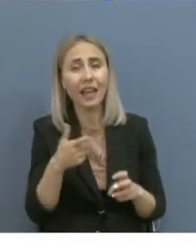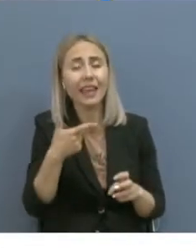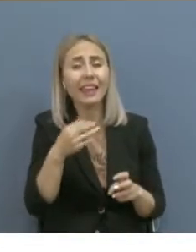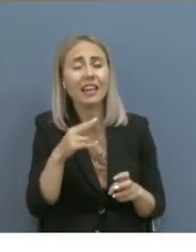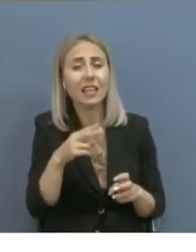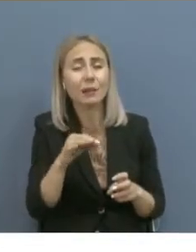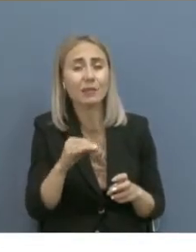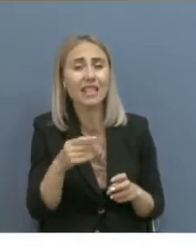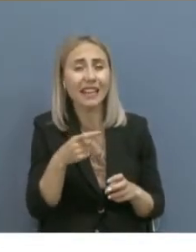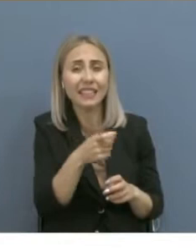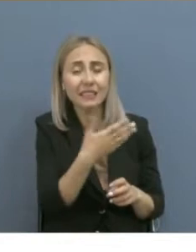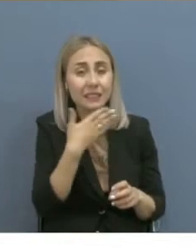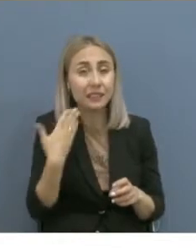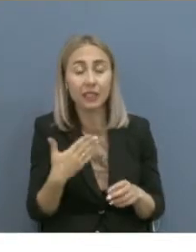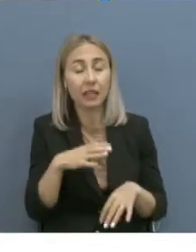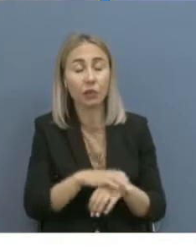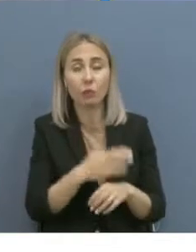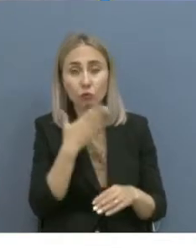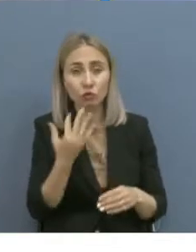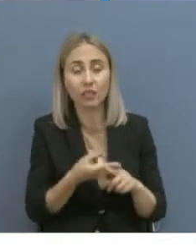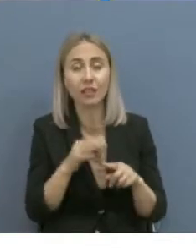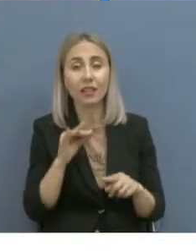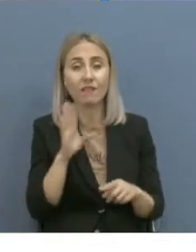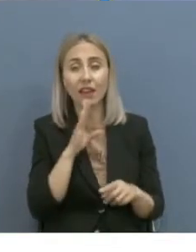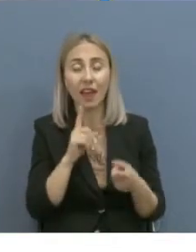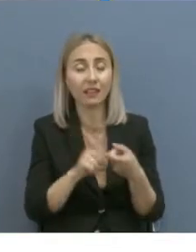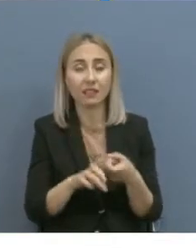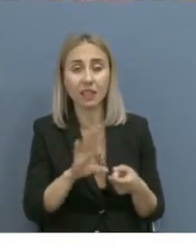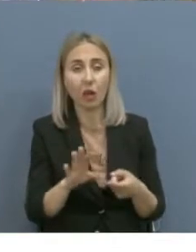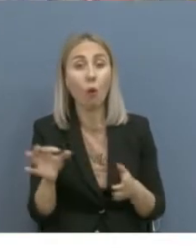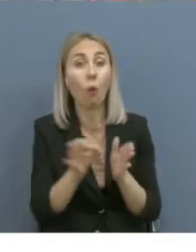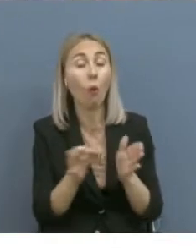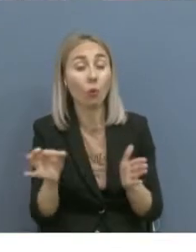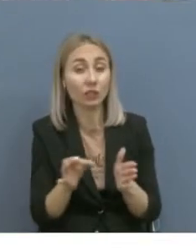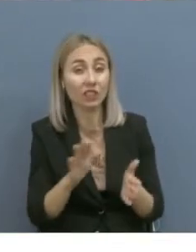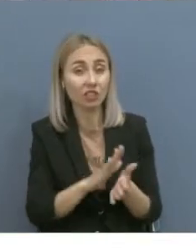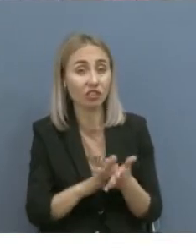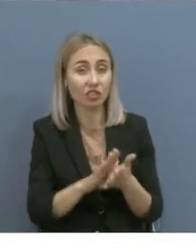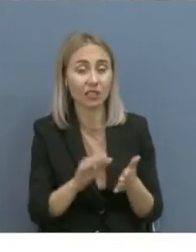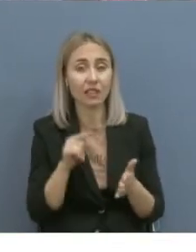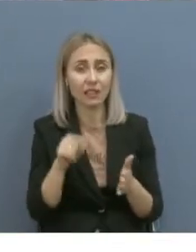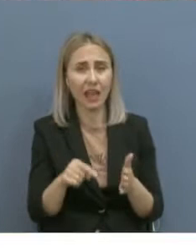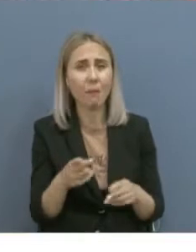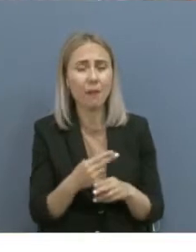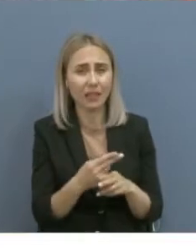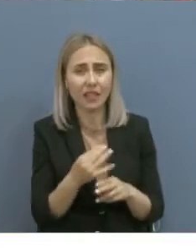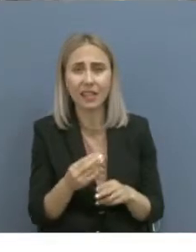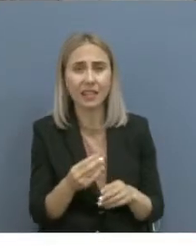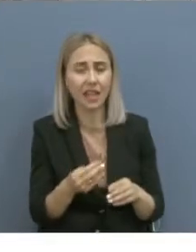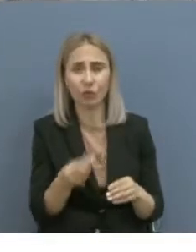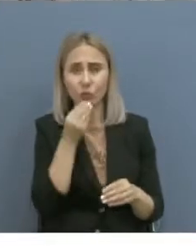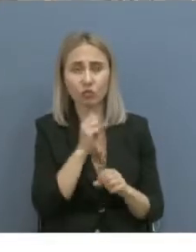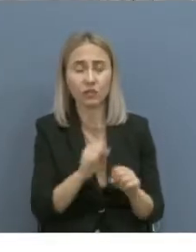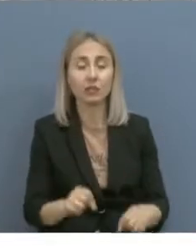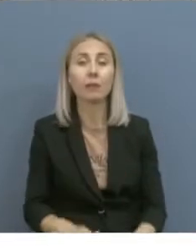көлден балық аулауға болмайды. Балықтар зиянды болып есептелінеді. Бұл ретте жергілікті атқарушы органдар судың не